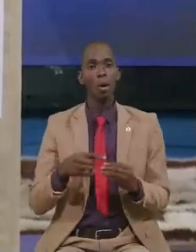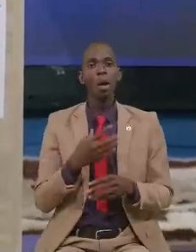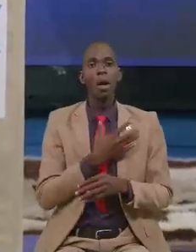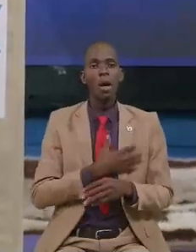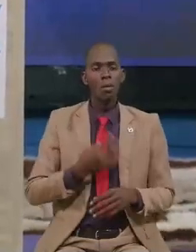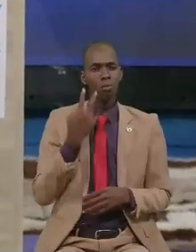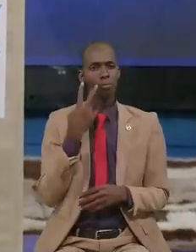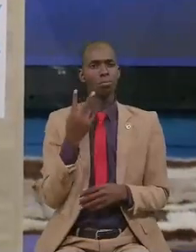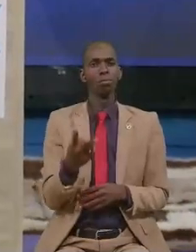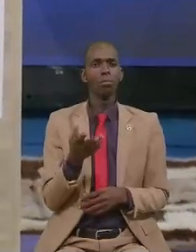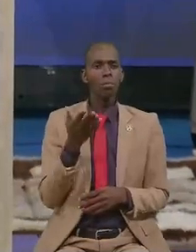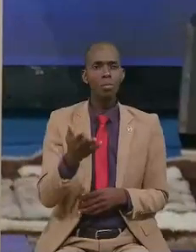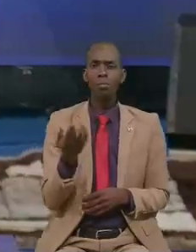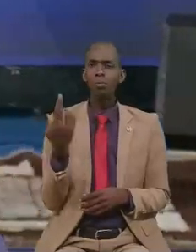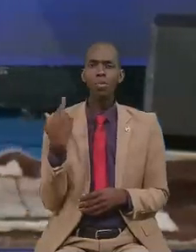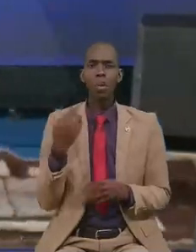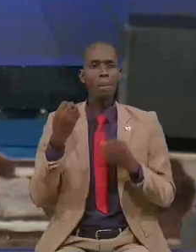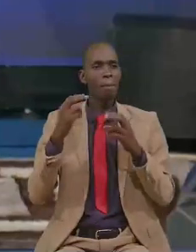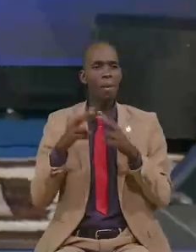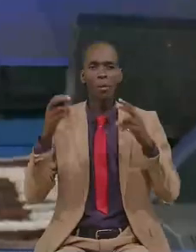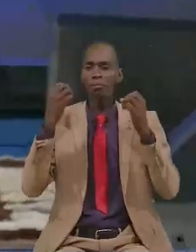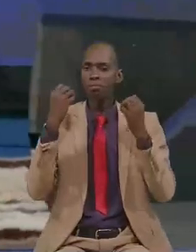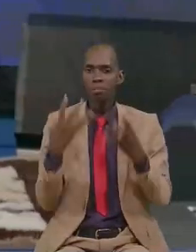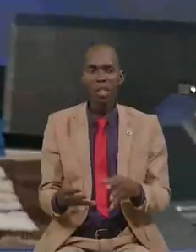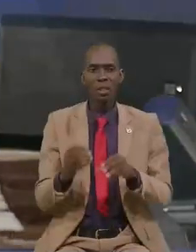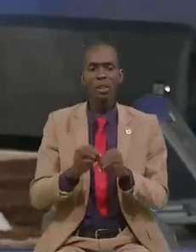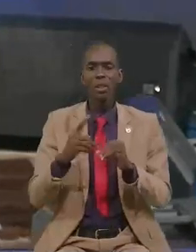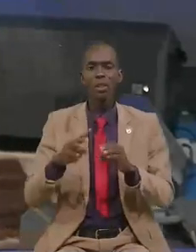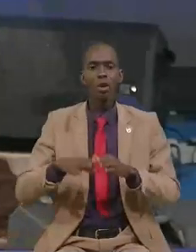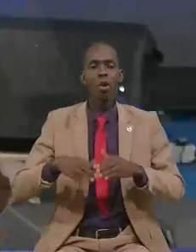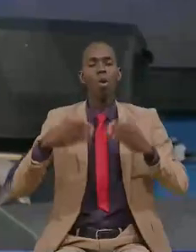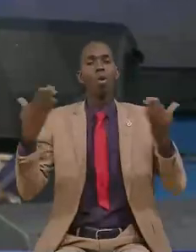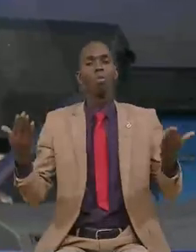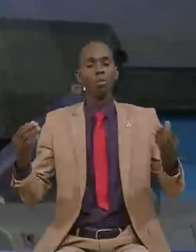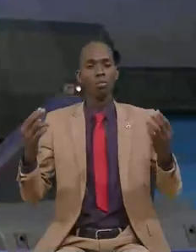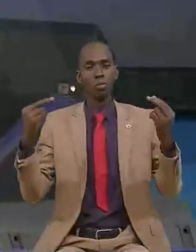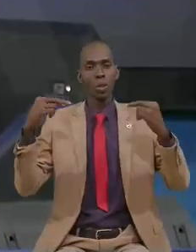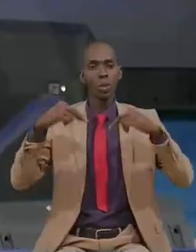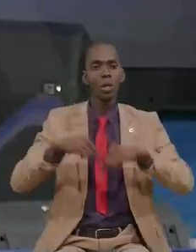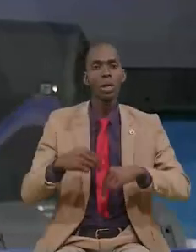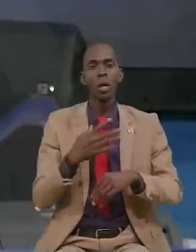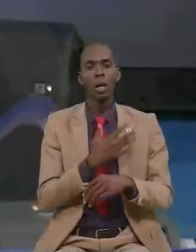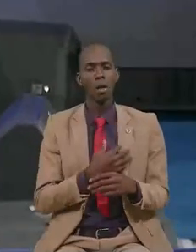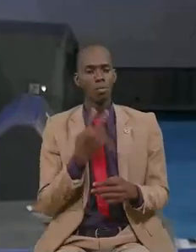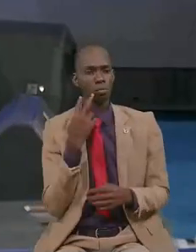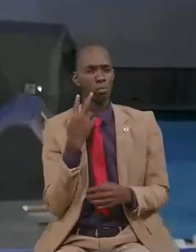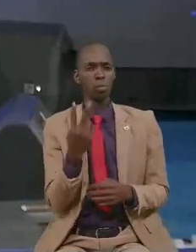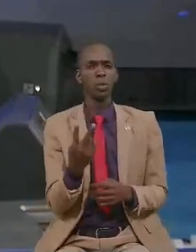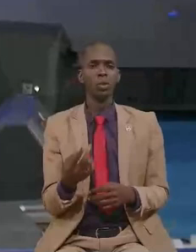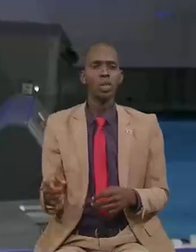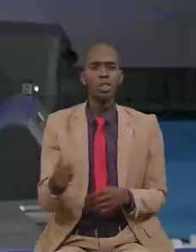Ils étaient très nombreux dans la vallée. Et voici, ils étaient